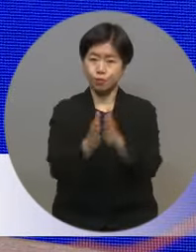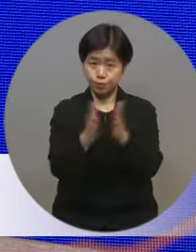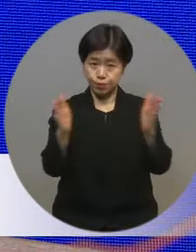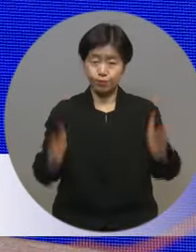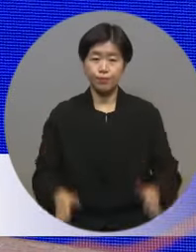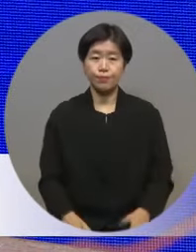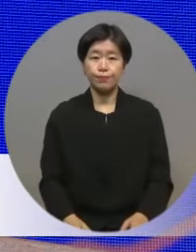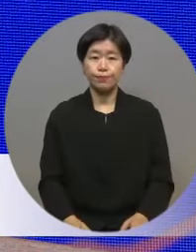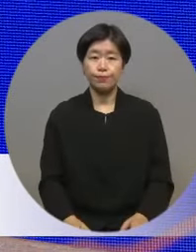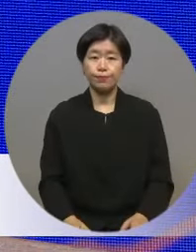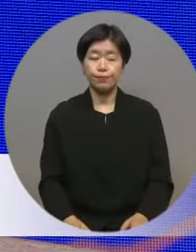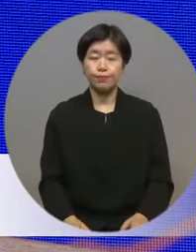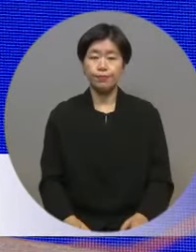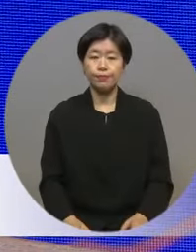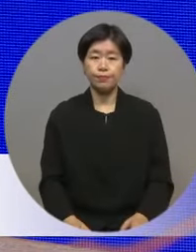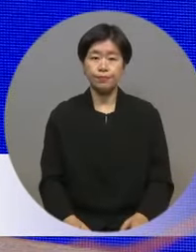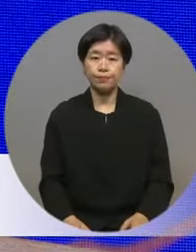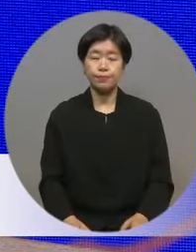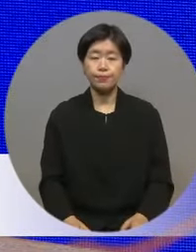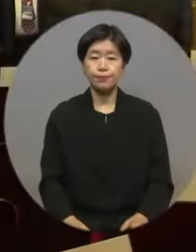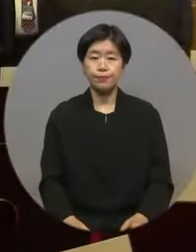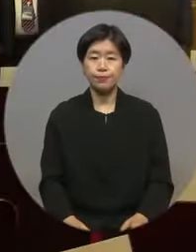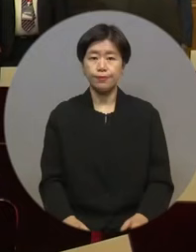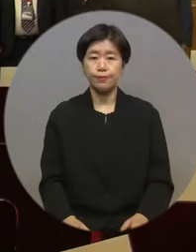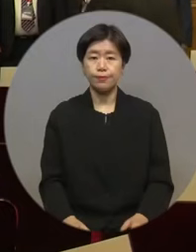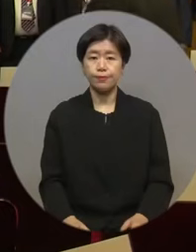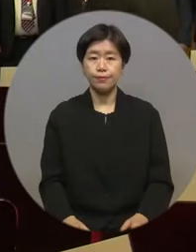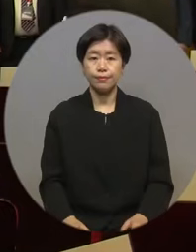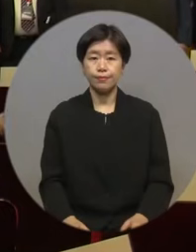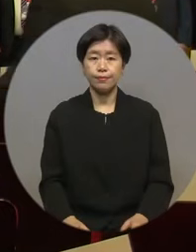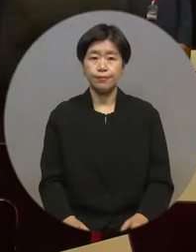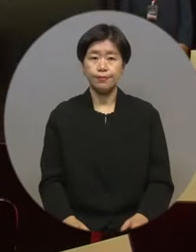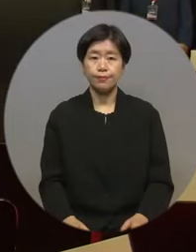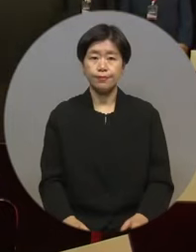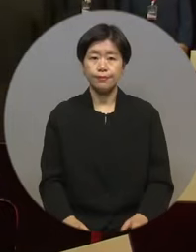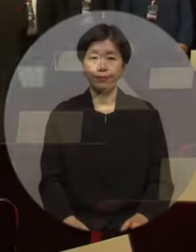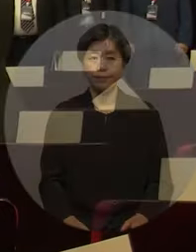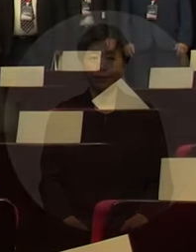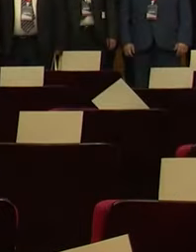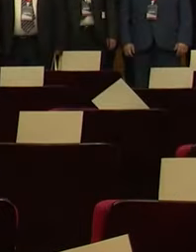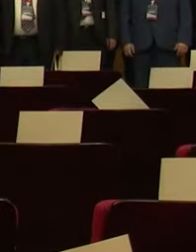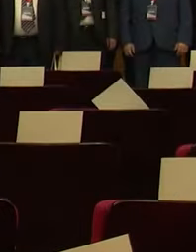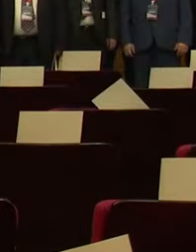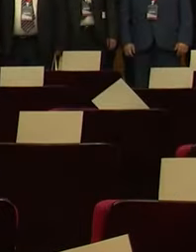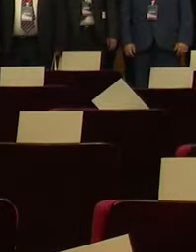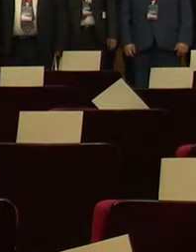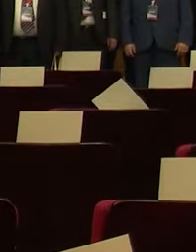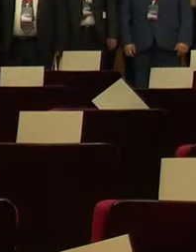So we must act now. 복지TV 뉴스 김은별입니다.